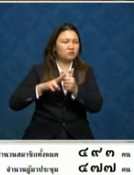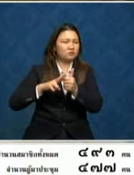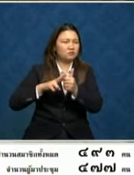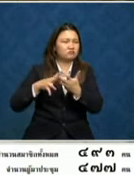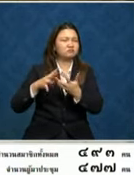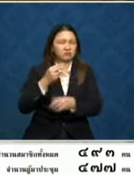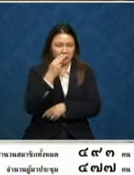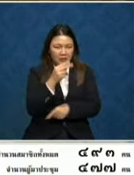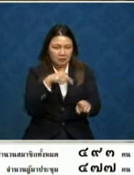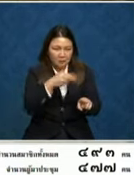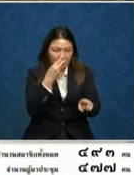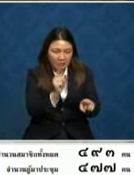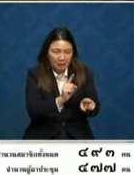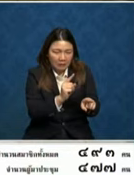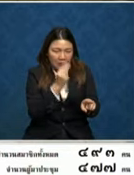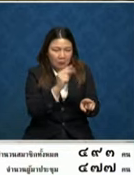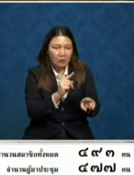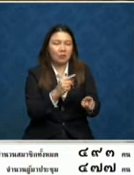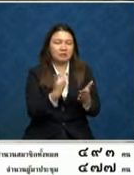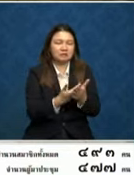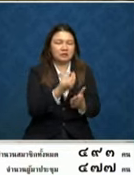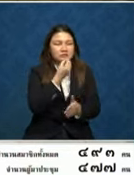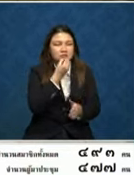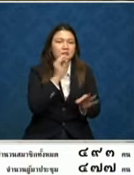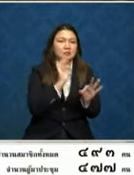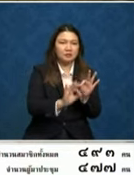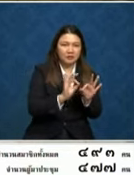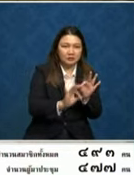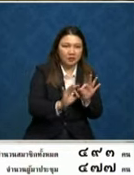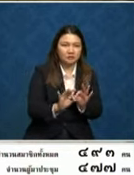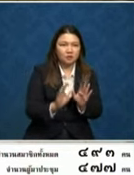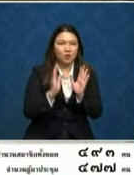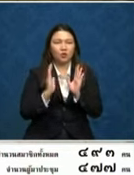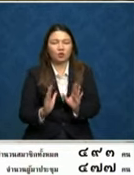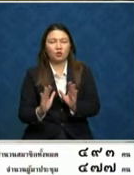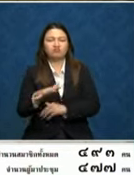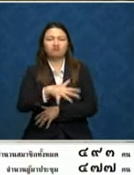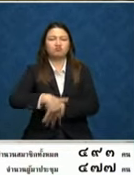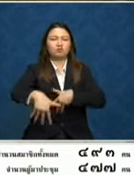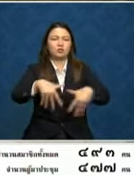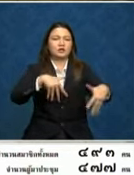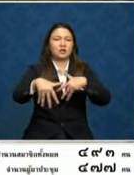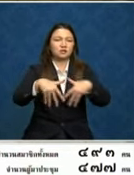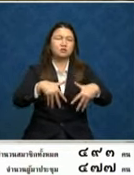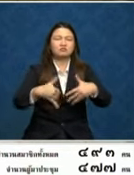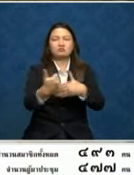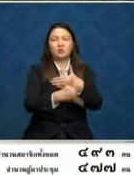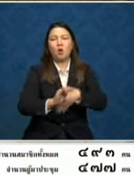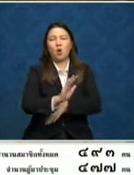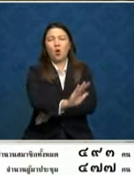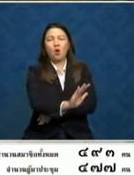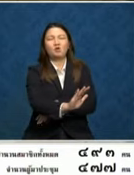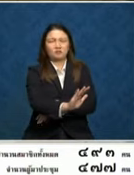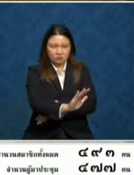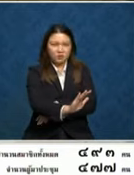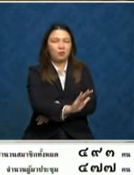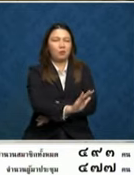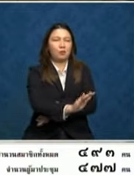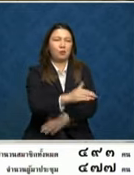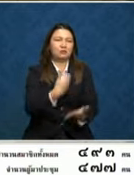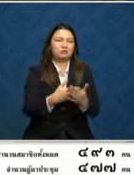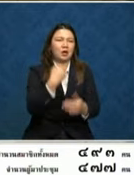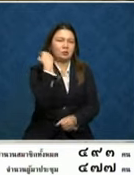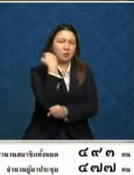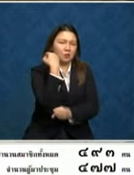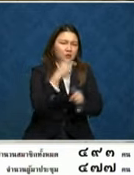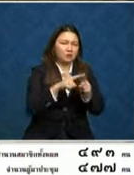ดกินนะครับพี่น้องประชาชนคนติมอร์ก็น่าสงสารแต่เขาก็อยากมาเมืองไทยอยากมาเที่ยว